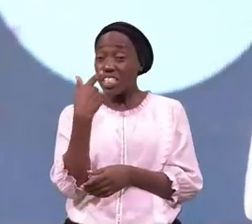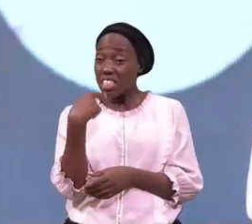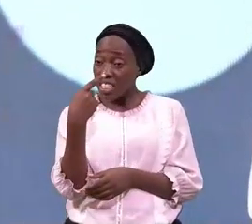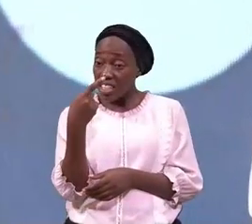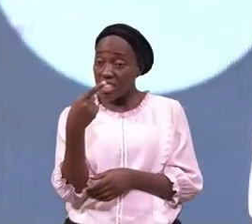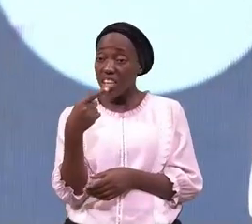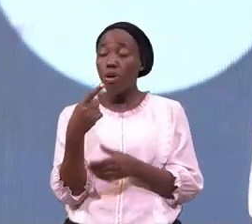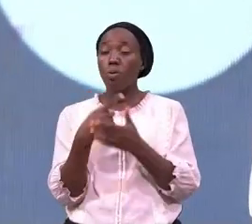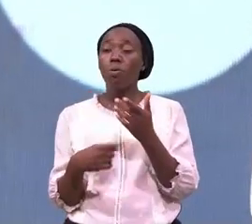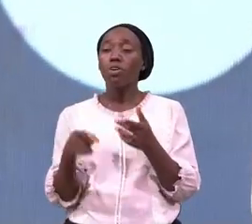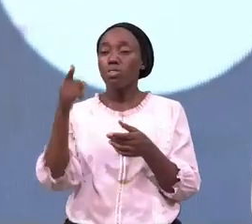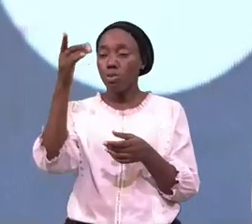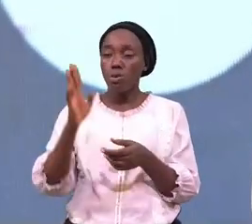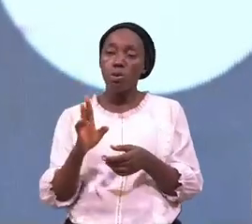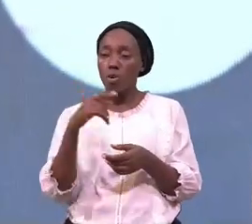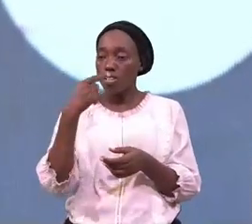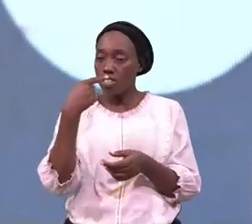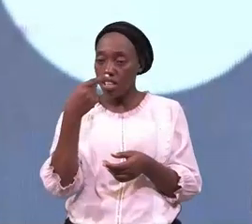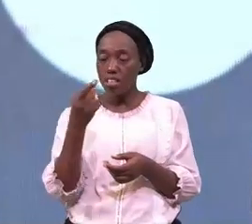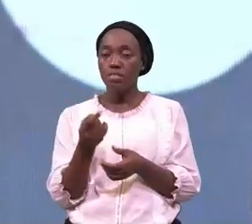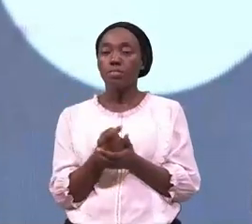Parce qu'il dit ce que Dieu veut qu'il dise.